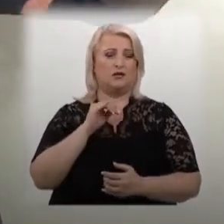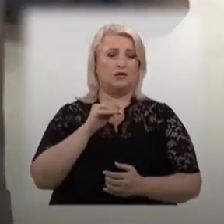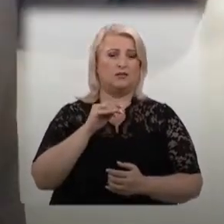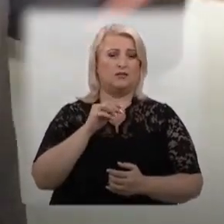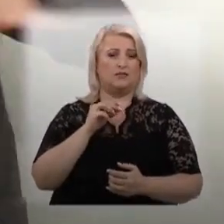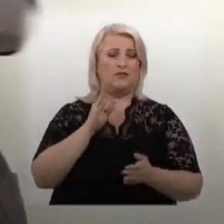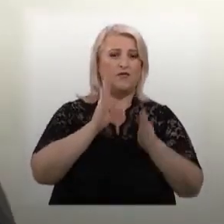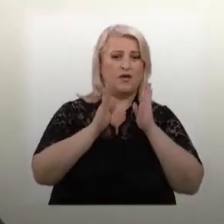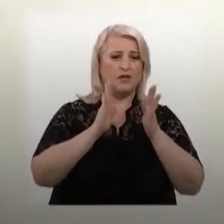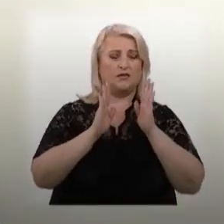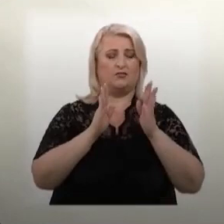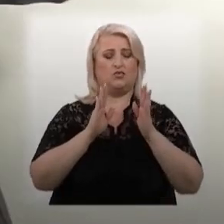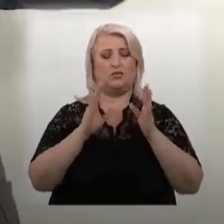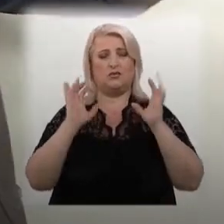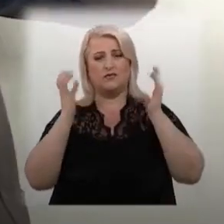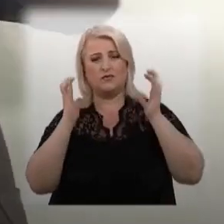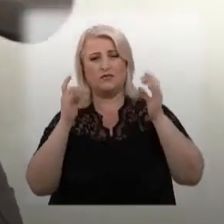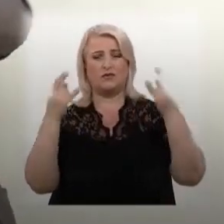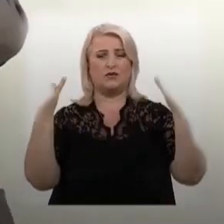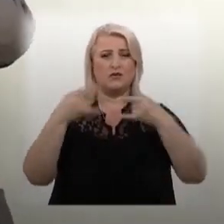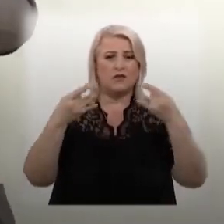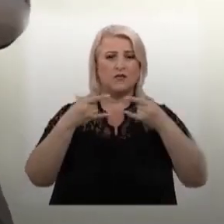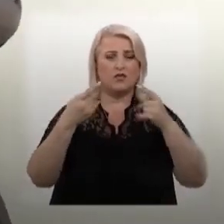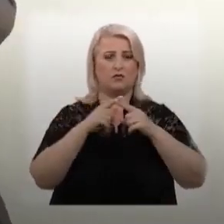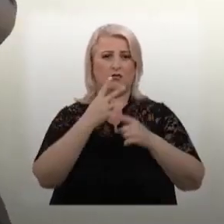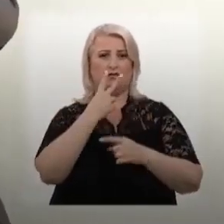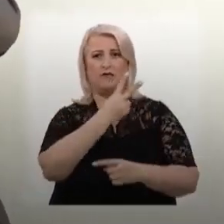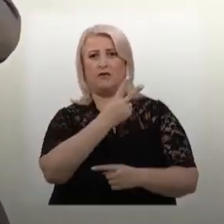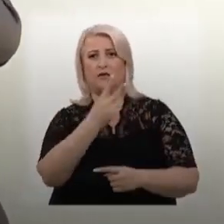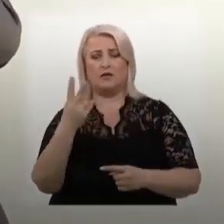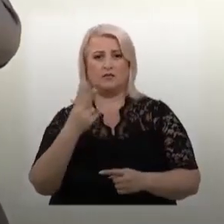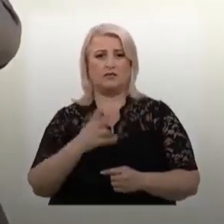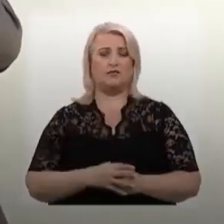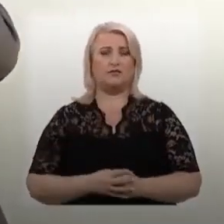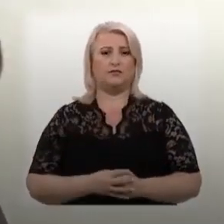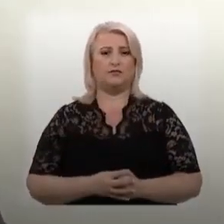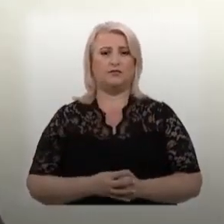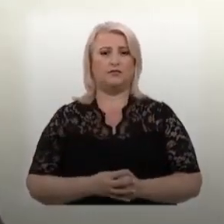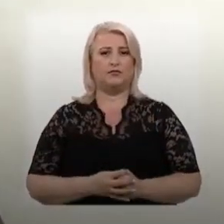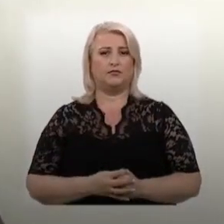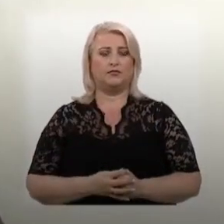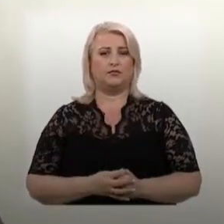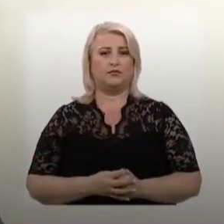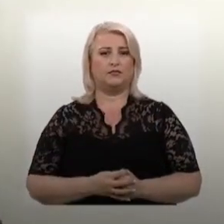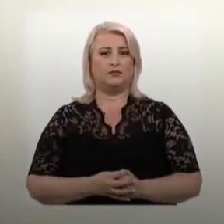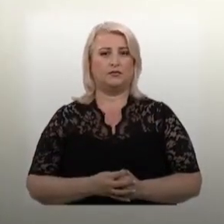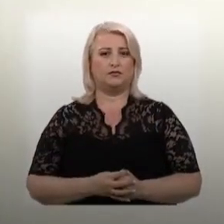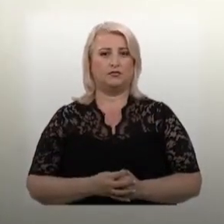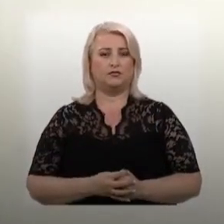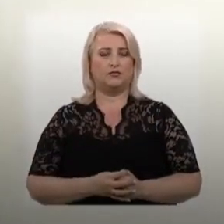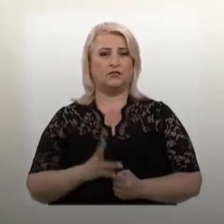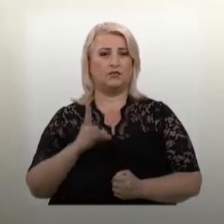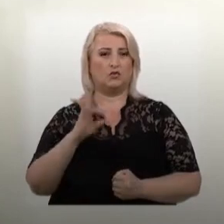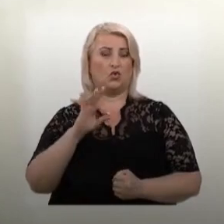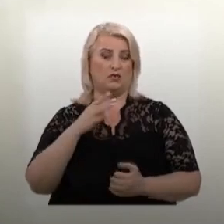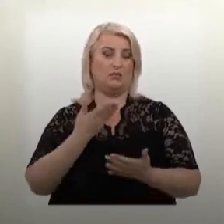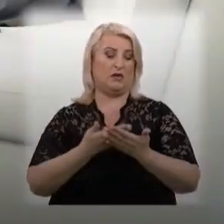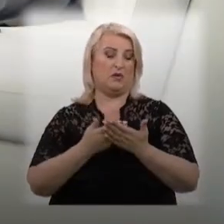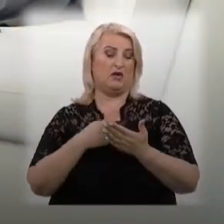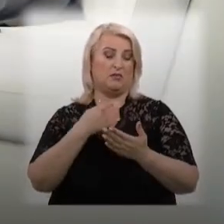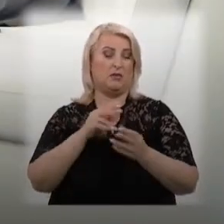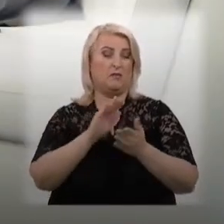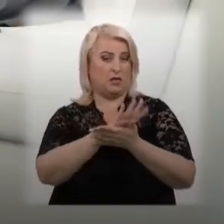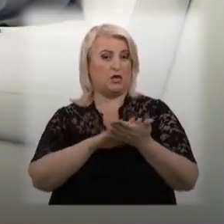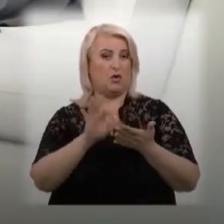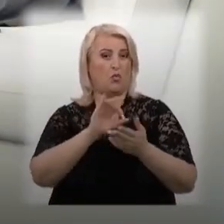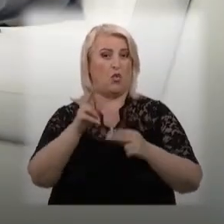radio Eu fac vizibilitate care ies precedent o independență 2006 să da dar vorbim de construcții stație Da da da